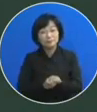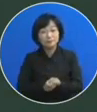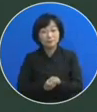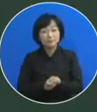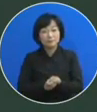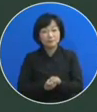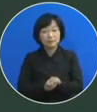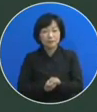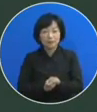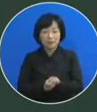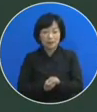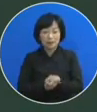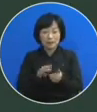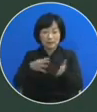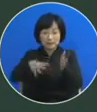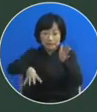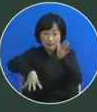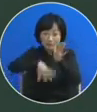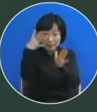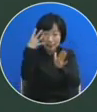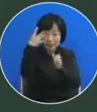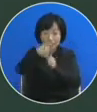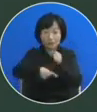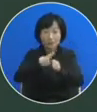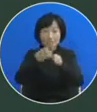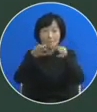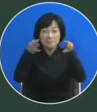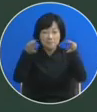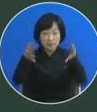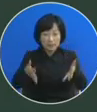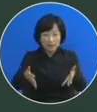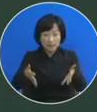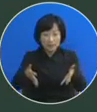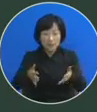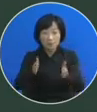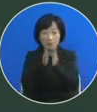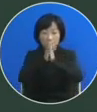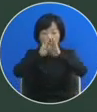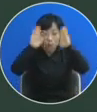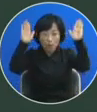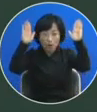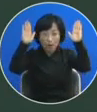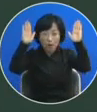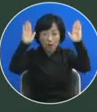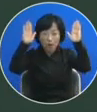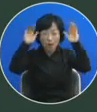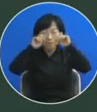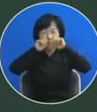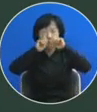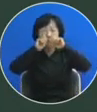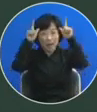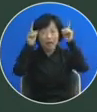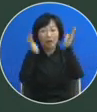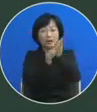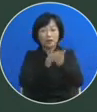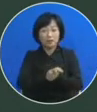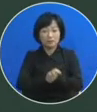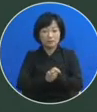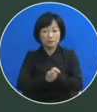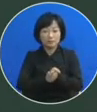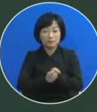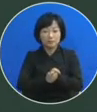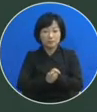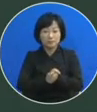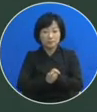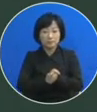만에 깨달았습니다. And they realized after 400 years. 누가 말입니까? Who? 모세가. Moses. 누가 행하시기를요? That